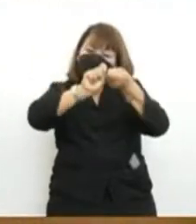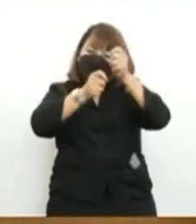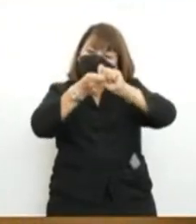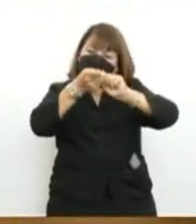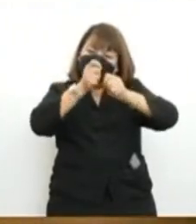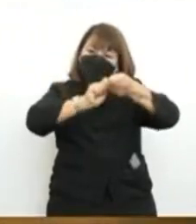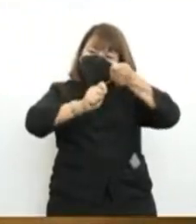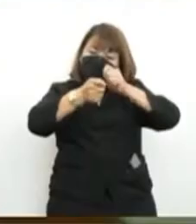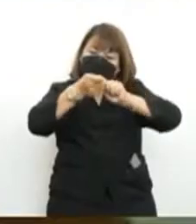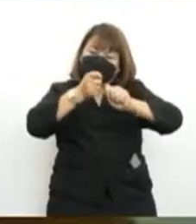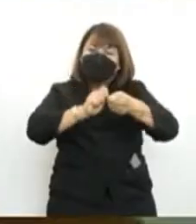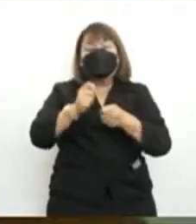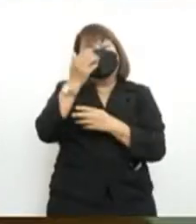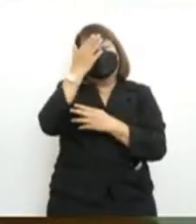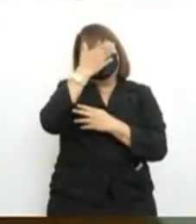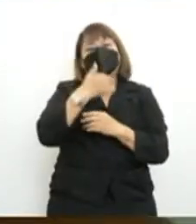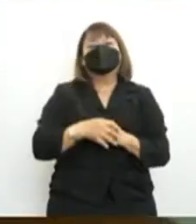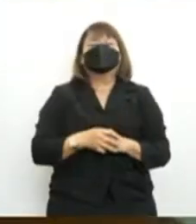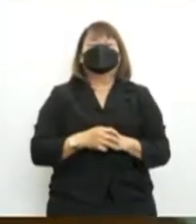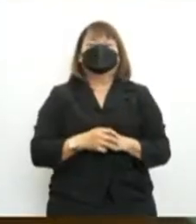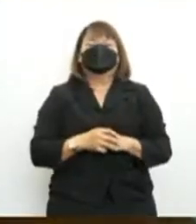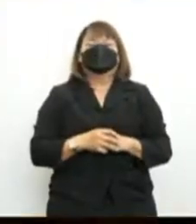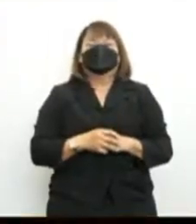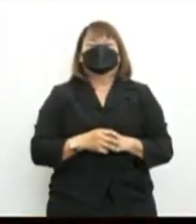ดเล็มให้สวยงาม